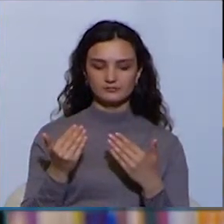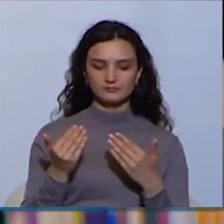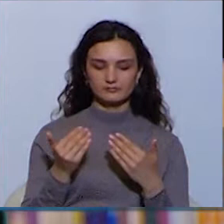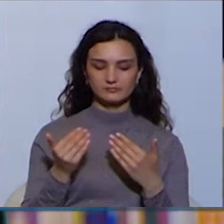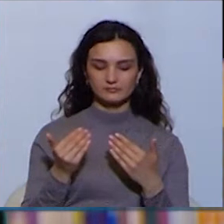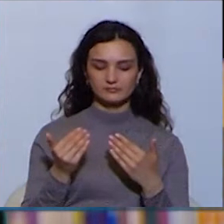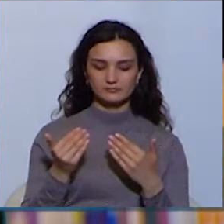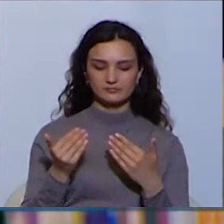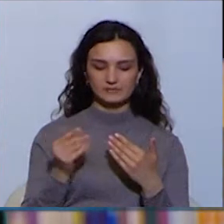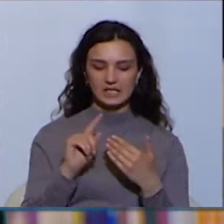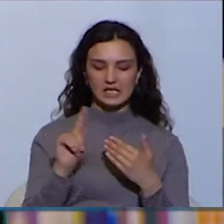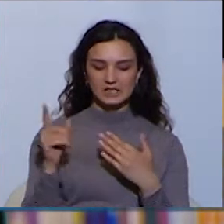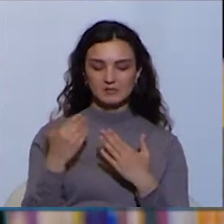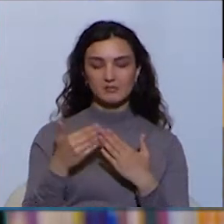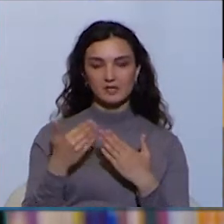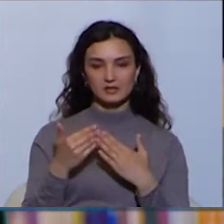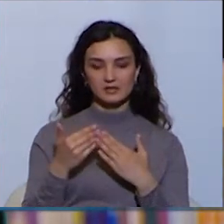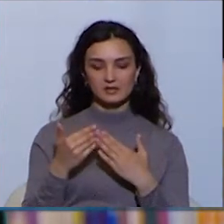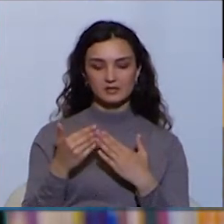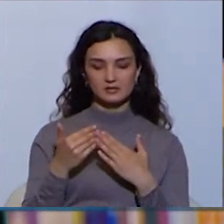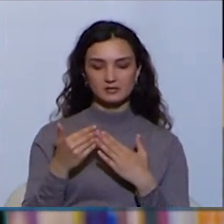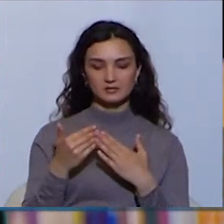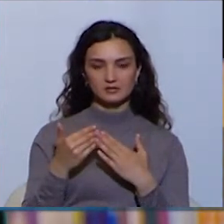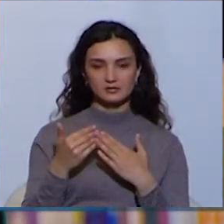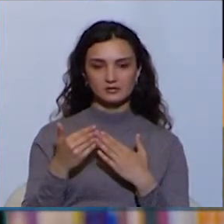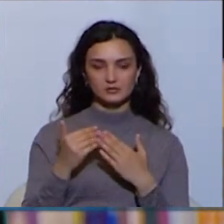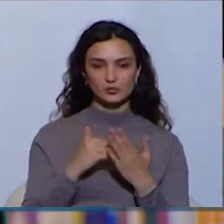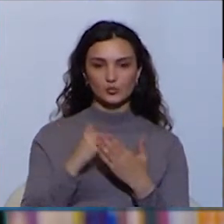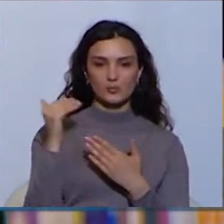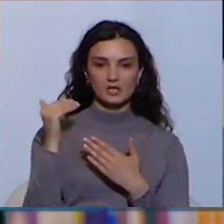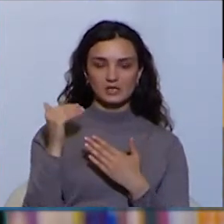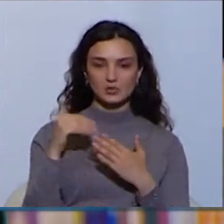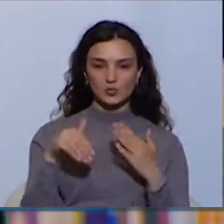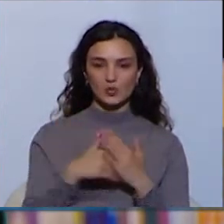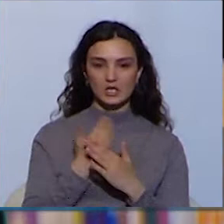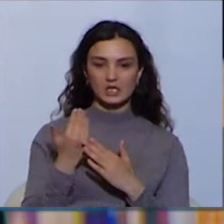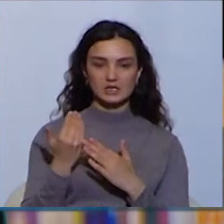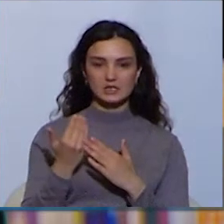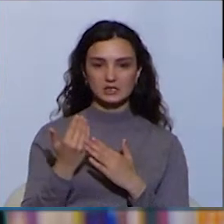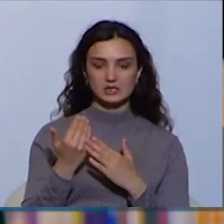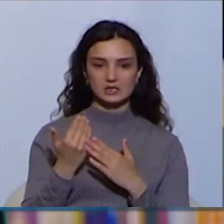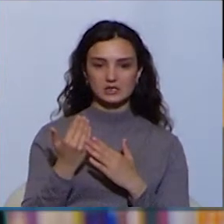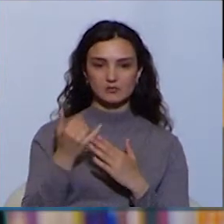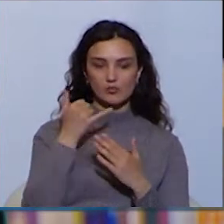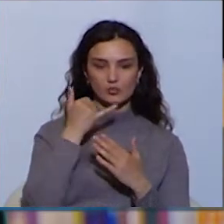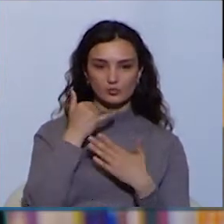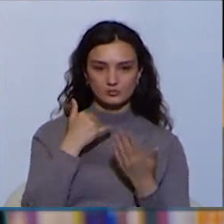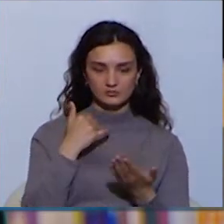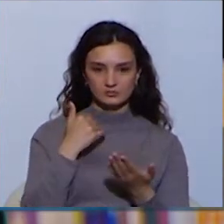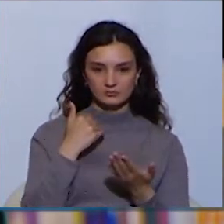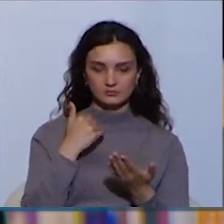რაღაცა სიმბოლოები, მაგალითად თუმდაც უმაღლესი, უახლესი დონის მობილური,